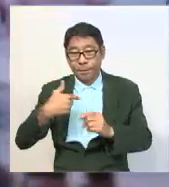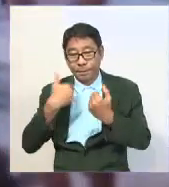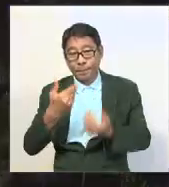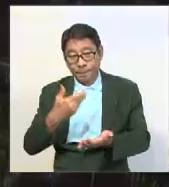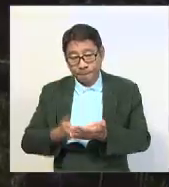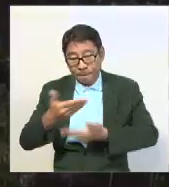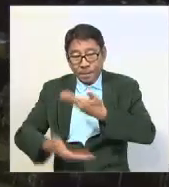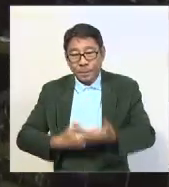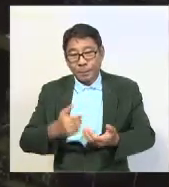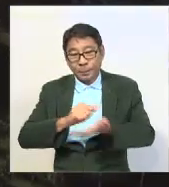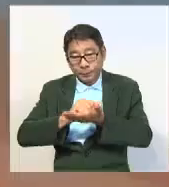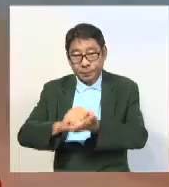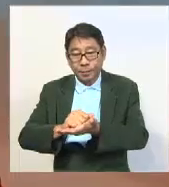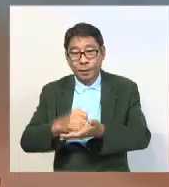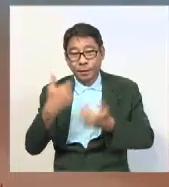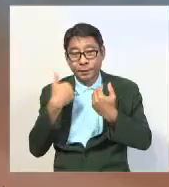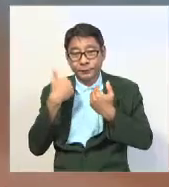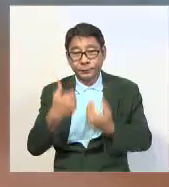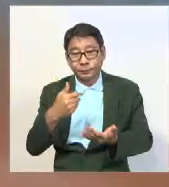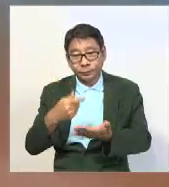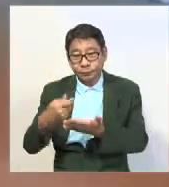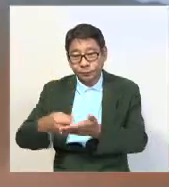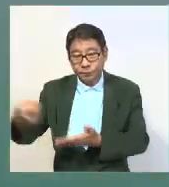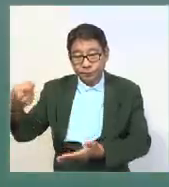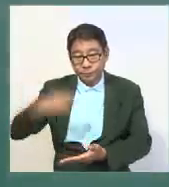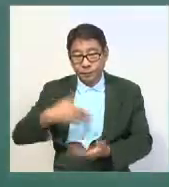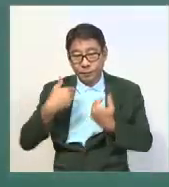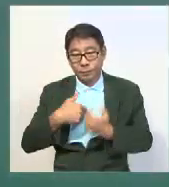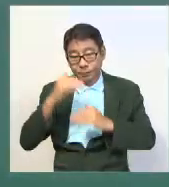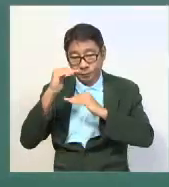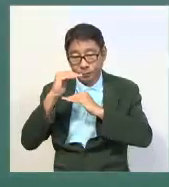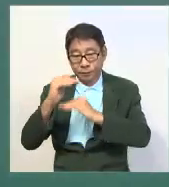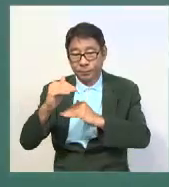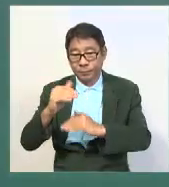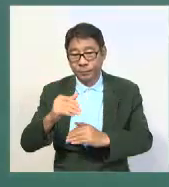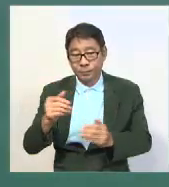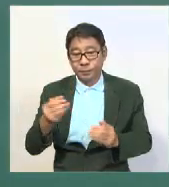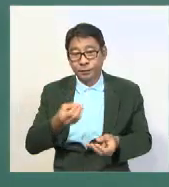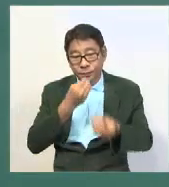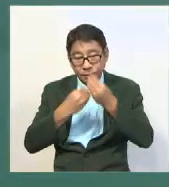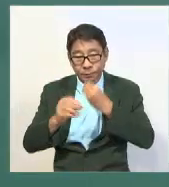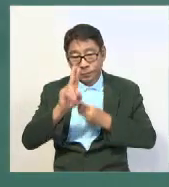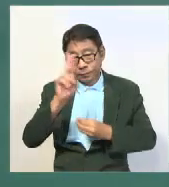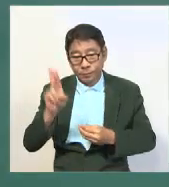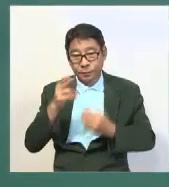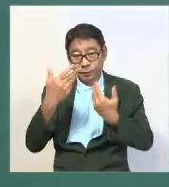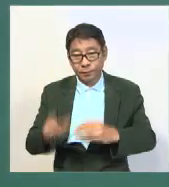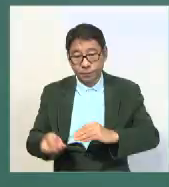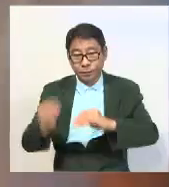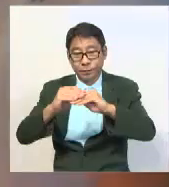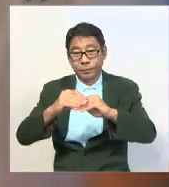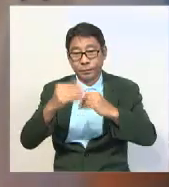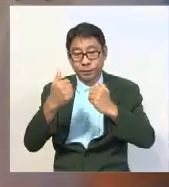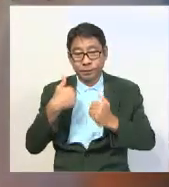ช้ซื้อสินค้าและบริการรวมทั้งจ่ายเงินคืนในวงเงินที่กำหนดหากชิมช็อปใช้เพิ่มเติมจากเงินที่